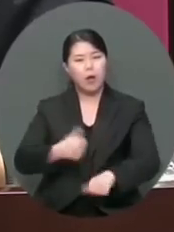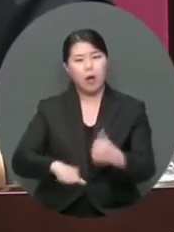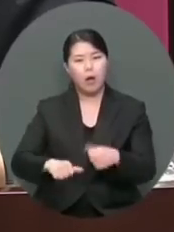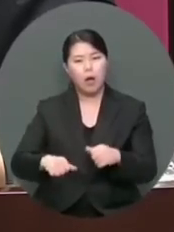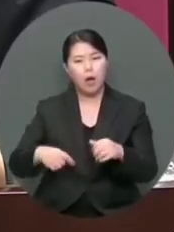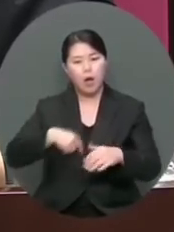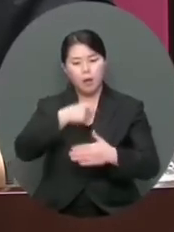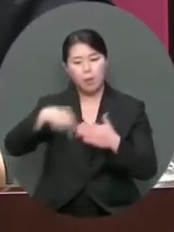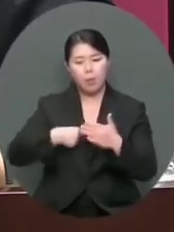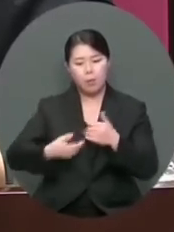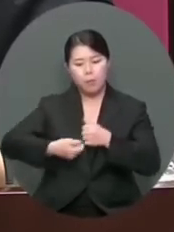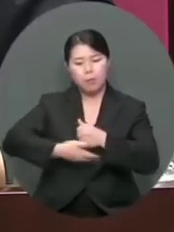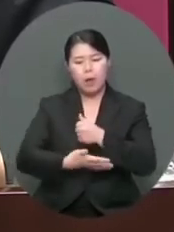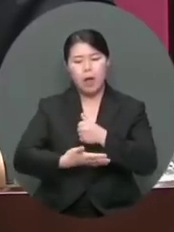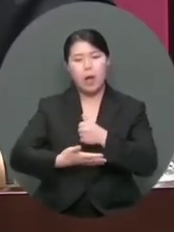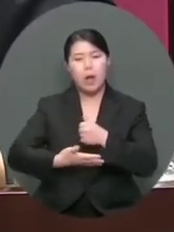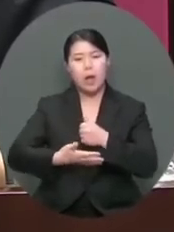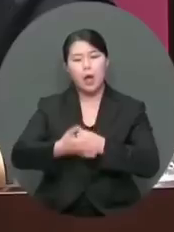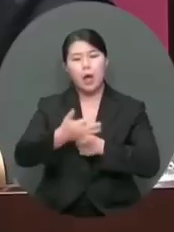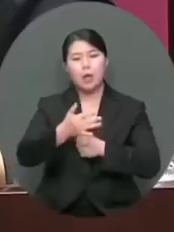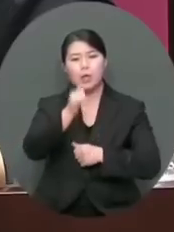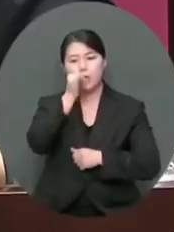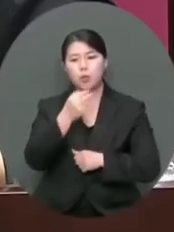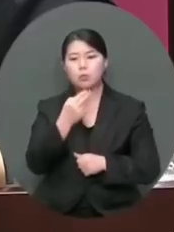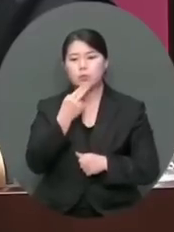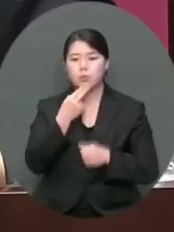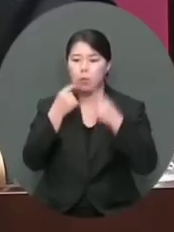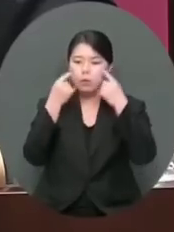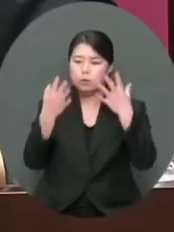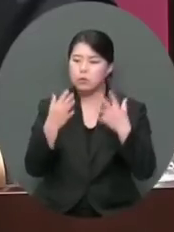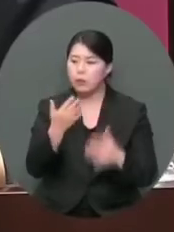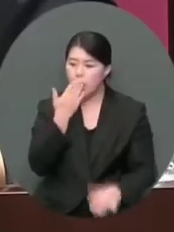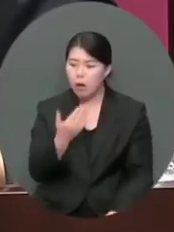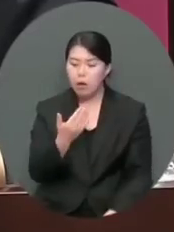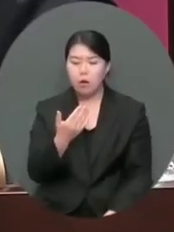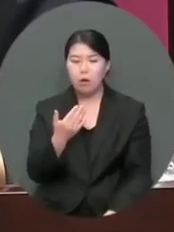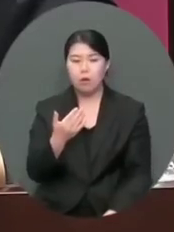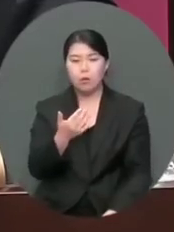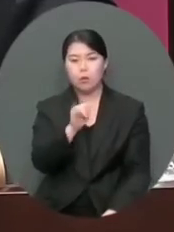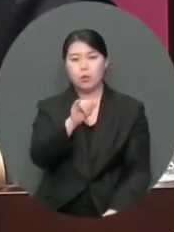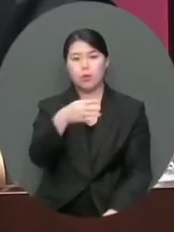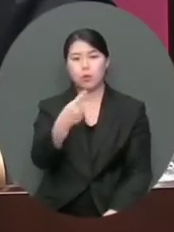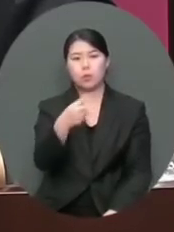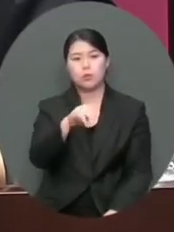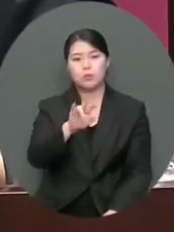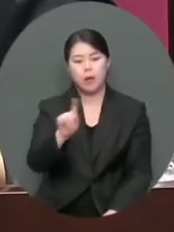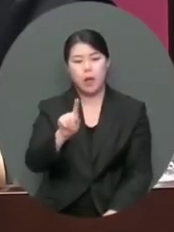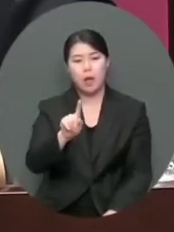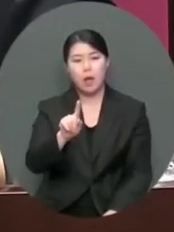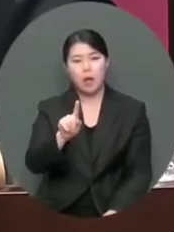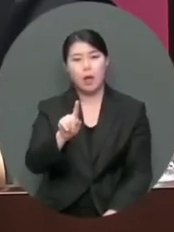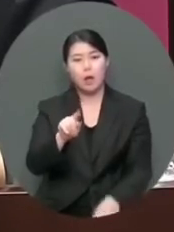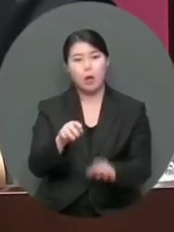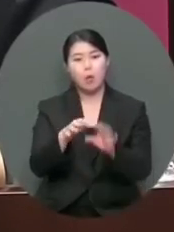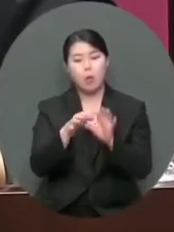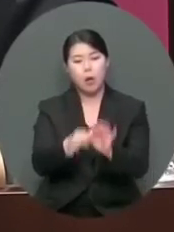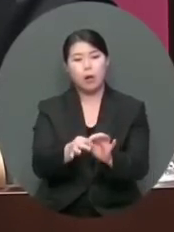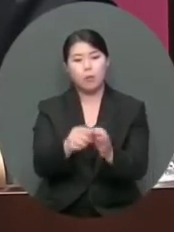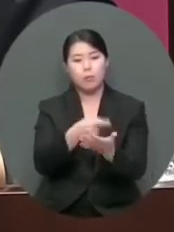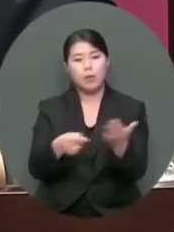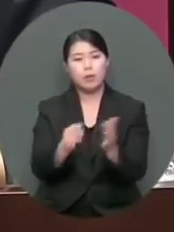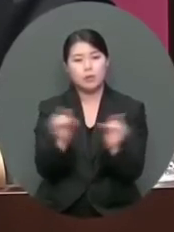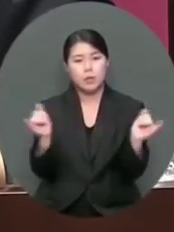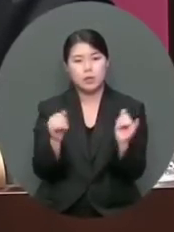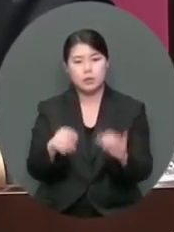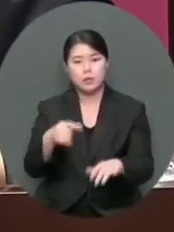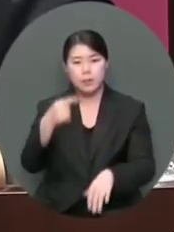생기지 않을 거라고 어떻게 확신하실 수 있습니까? 그리고 히로시마 피폭자들과 2세들이 후쿠시마 오염수 바다